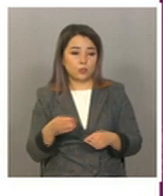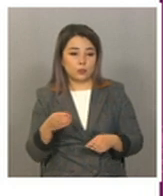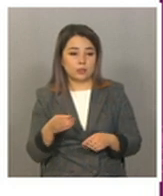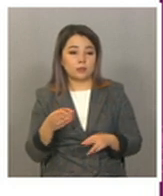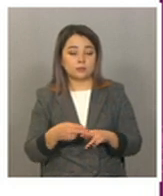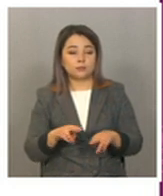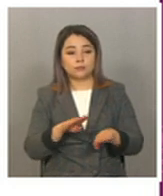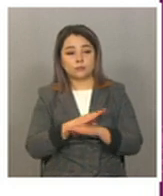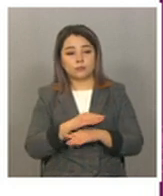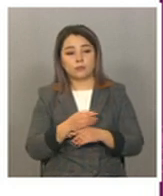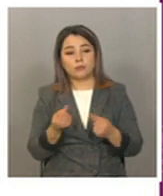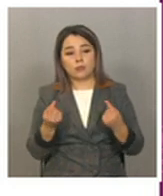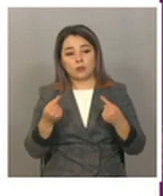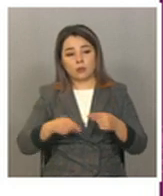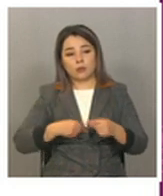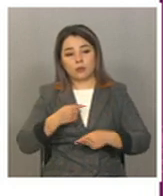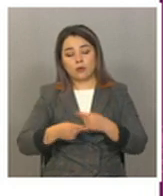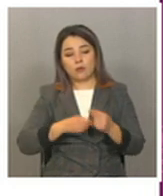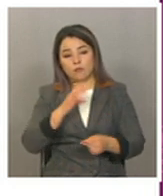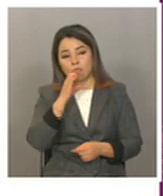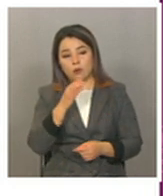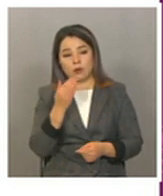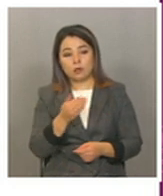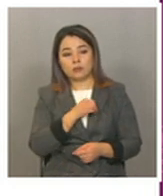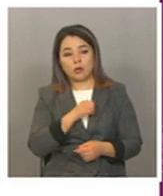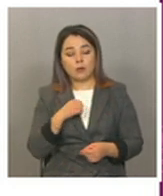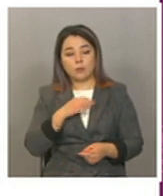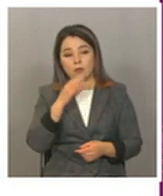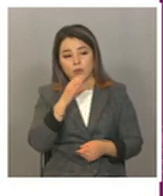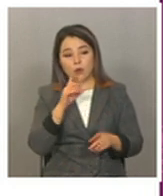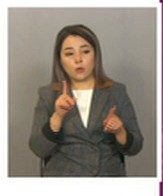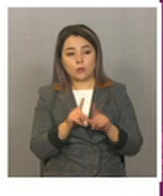Гибнет потомство волков и сами волки.